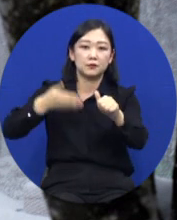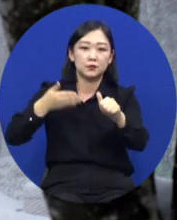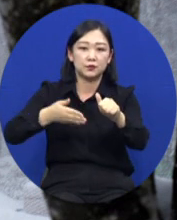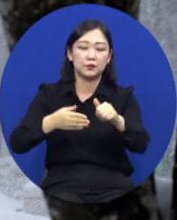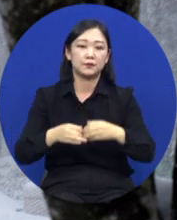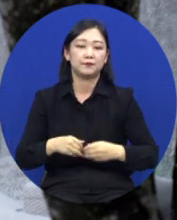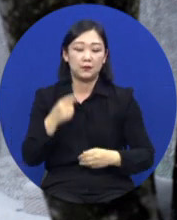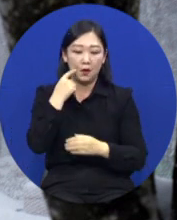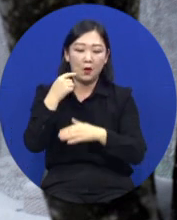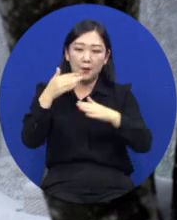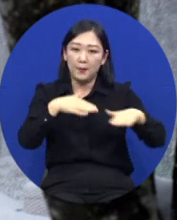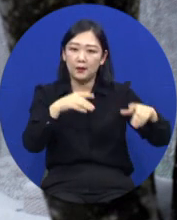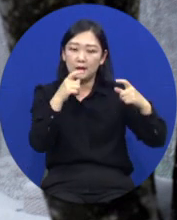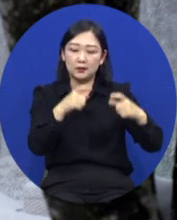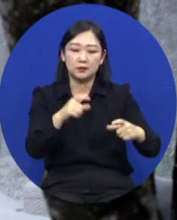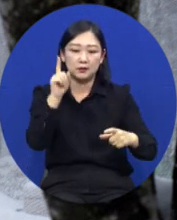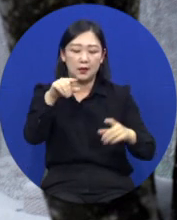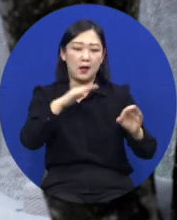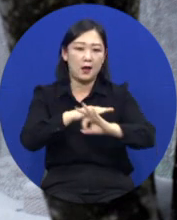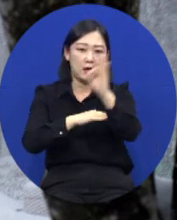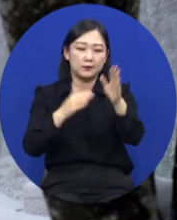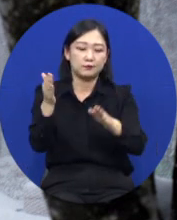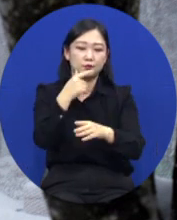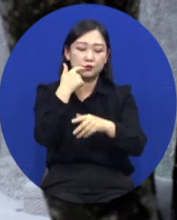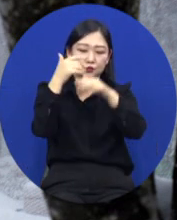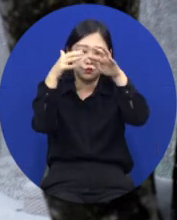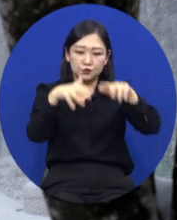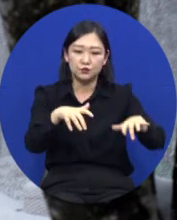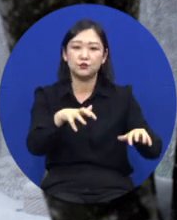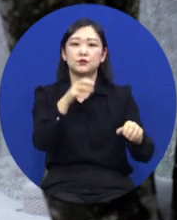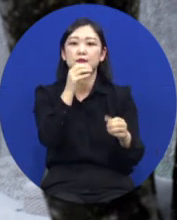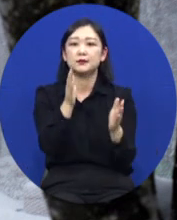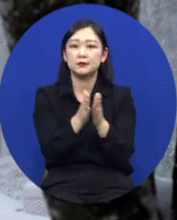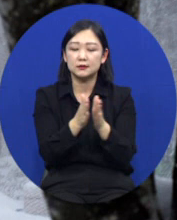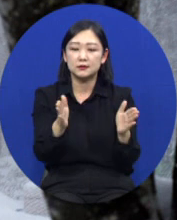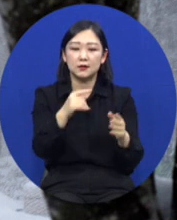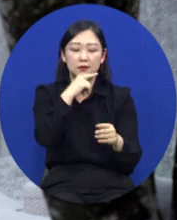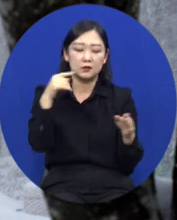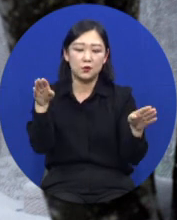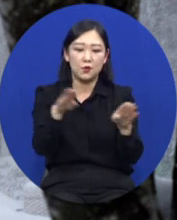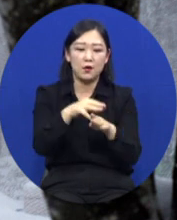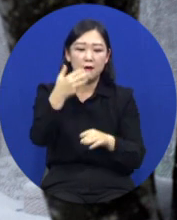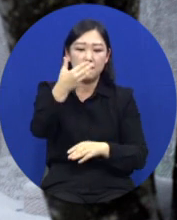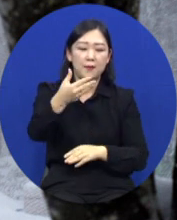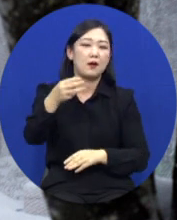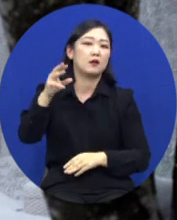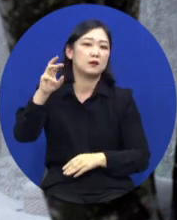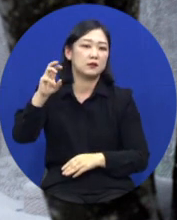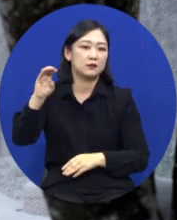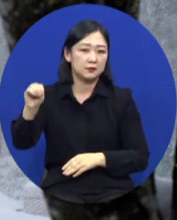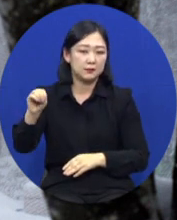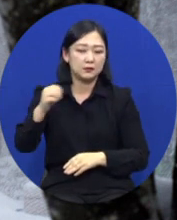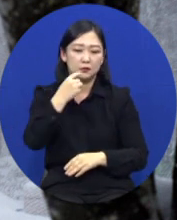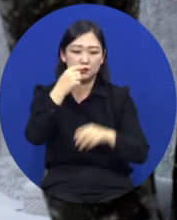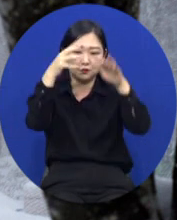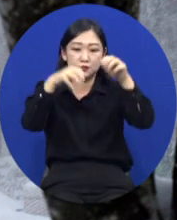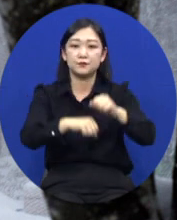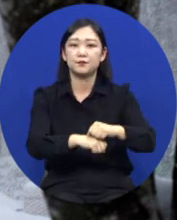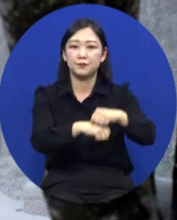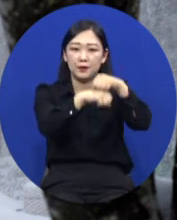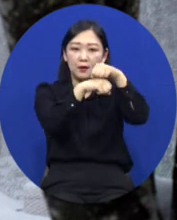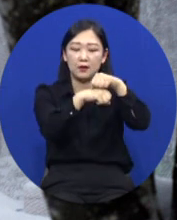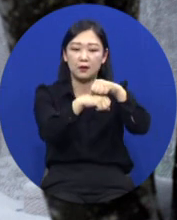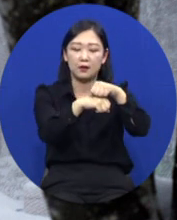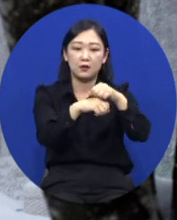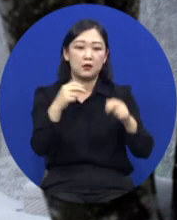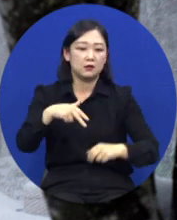그밖에 해안 지역은 내일 아침부터 눈이 오기 시작했고 요 1월까지 의 8cm 이상의 눈이 내려 쌓이게 씁니다